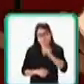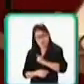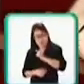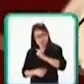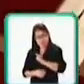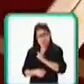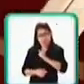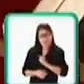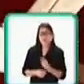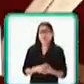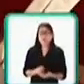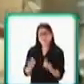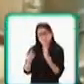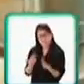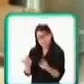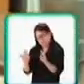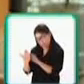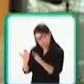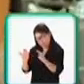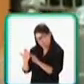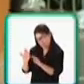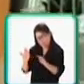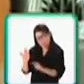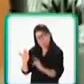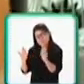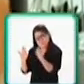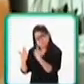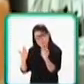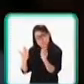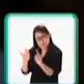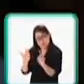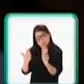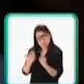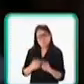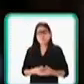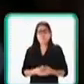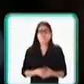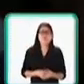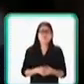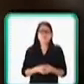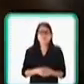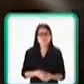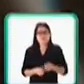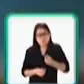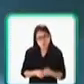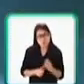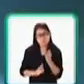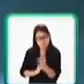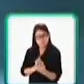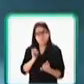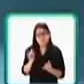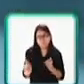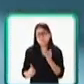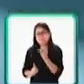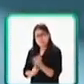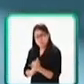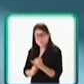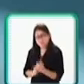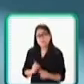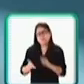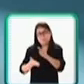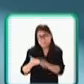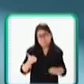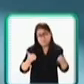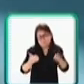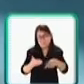ครเขาชักจูงตีนำนะคะซึ่งเบื้องต้นในทางด้านของนายสุภชัยสมเจริญประธานกกต.ก็พูดถึงเสียงวิพากษ์วิจารณ์เพลงประชาม